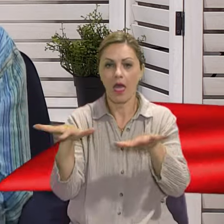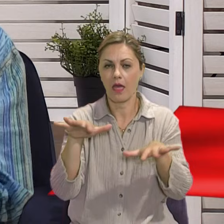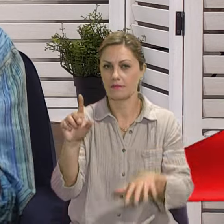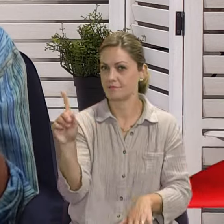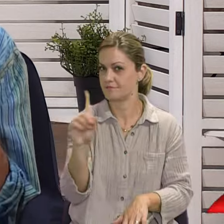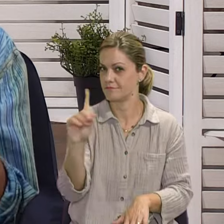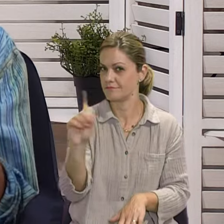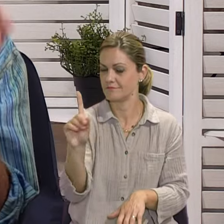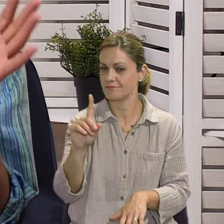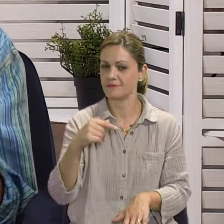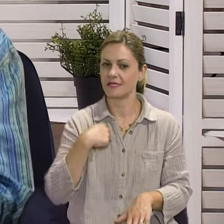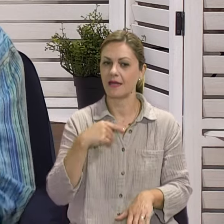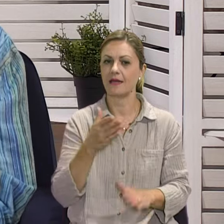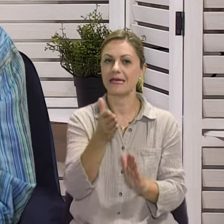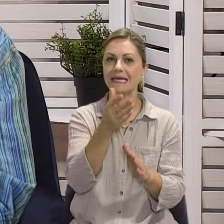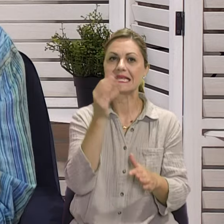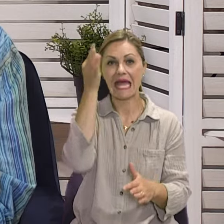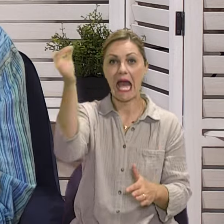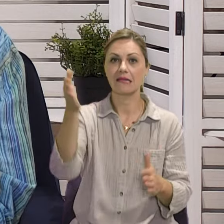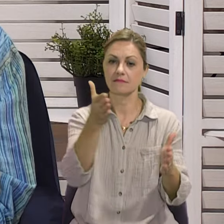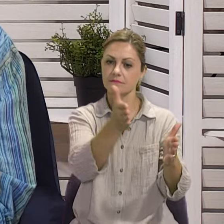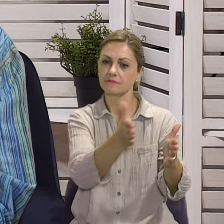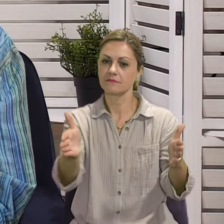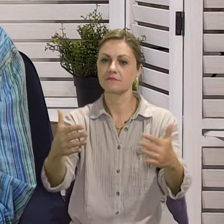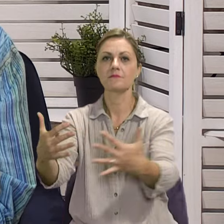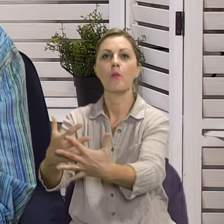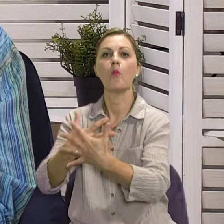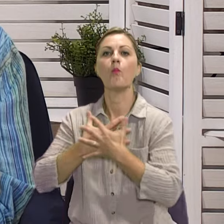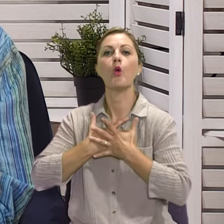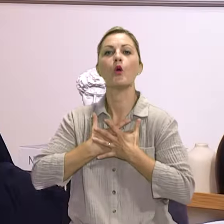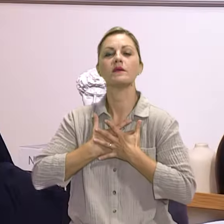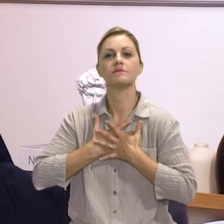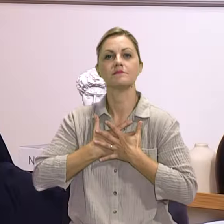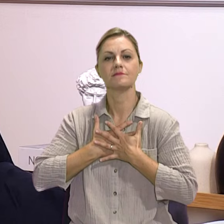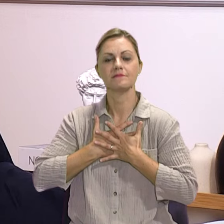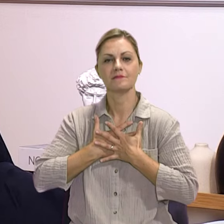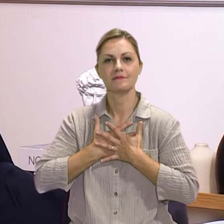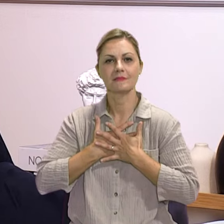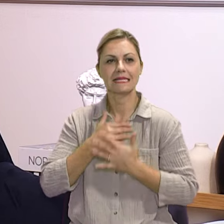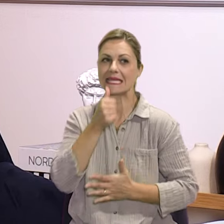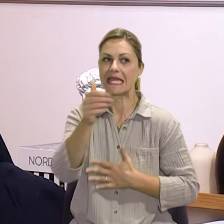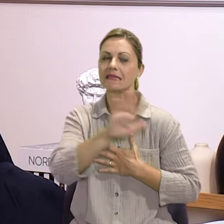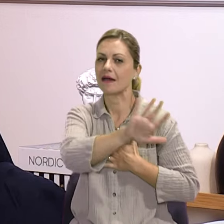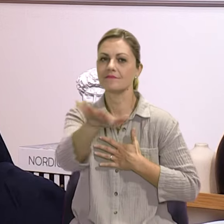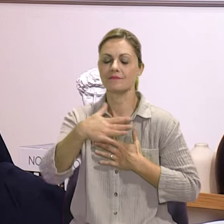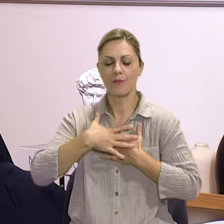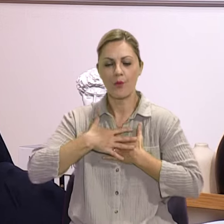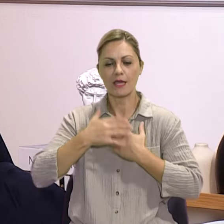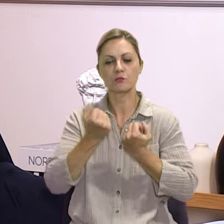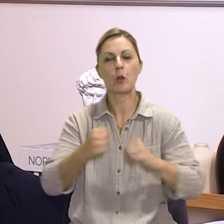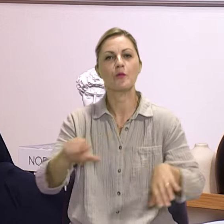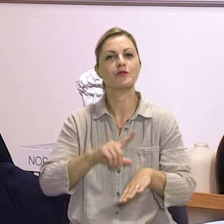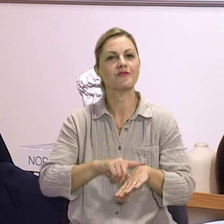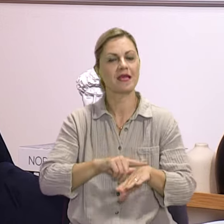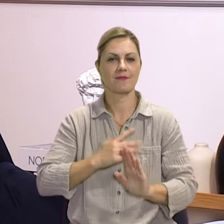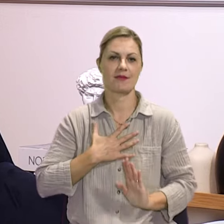radio na tome da jedan dio dana bude moj. Kažu da je to najljepše. A ja ne znam sada. Da, rijetki